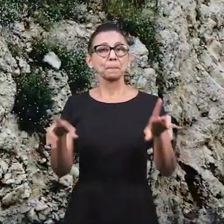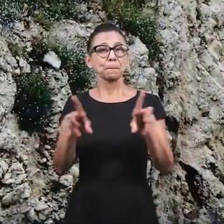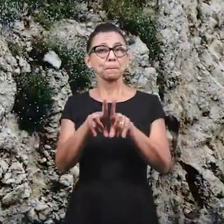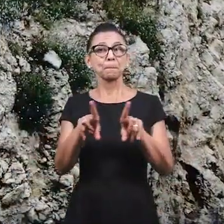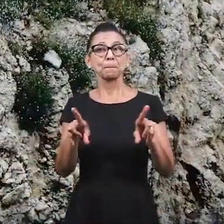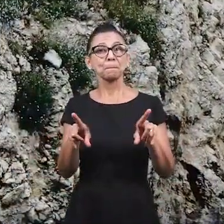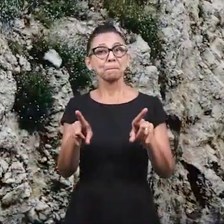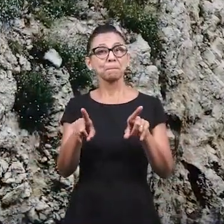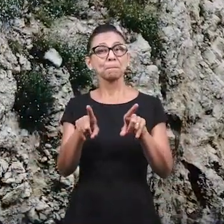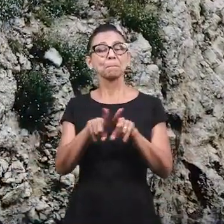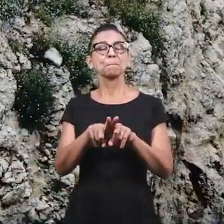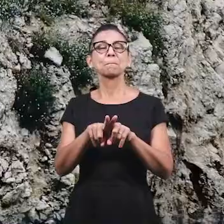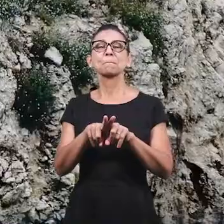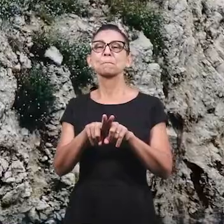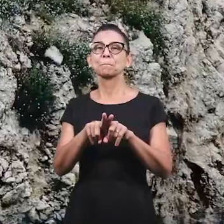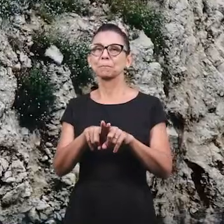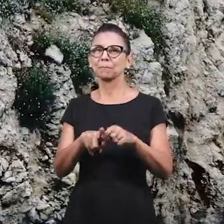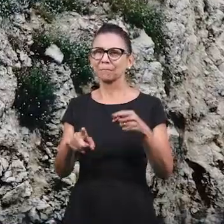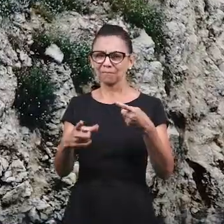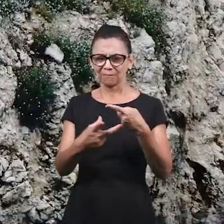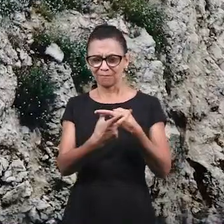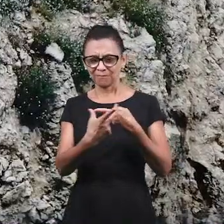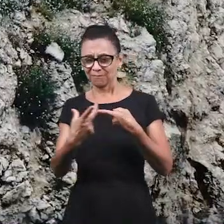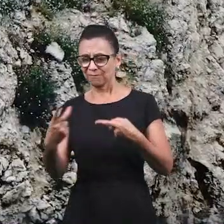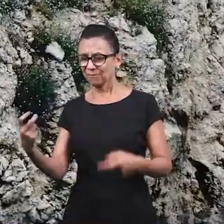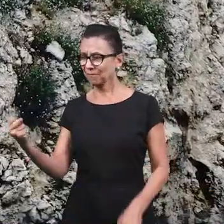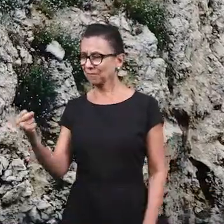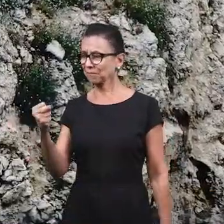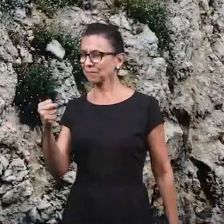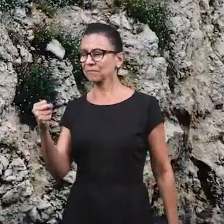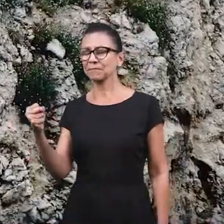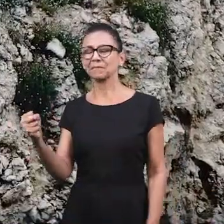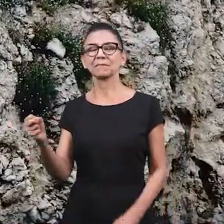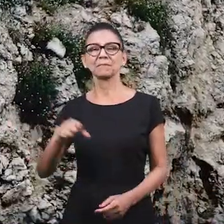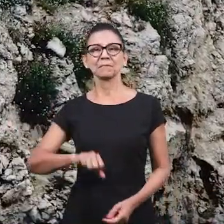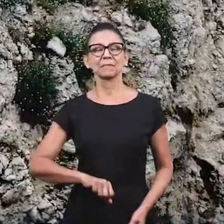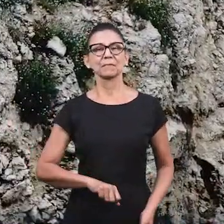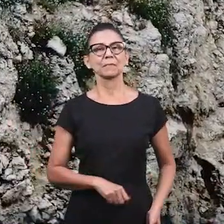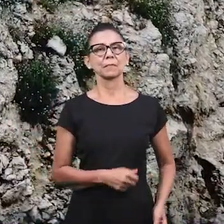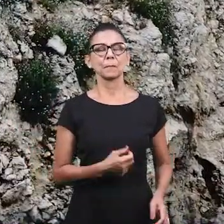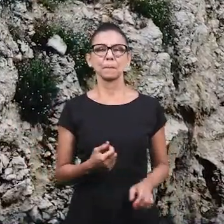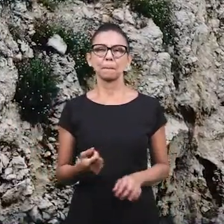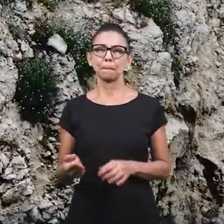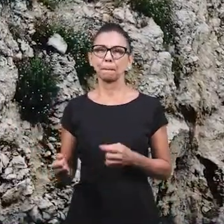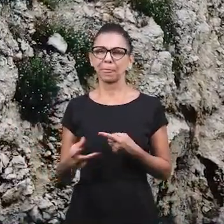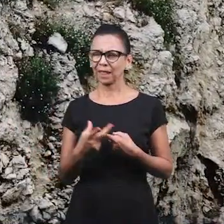чтобы победить. Para vencer.